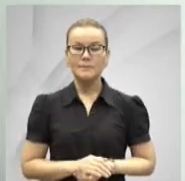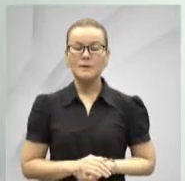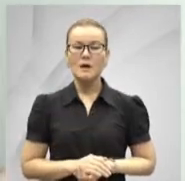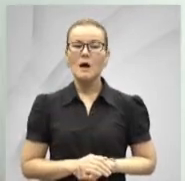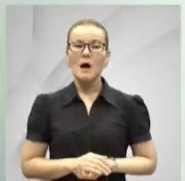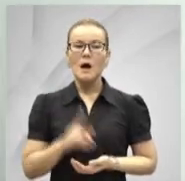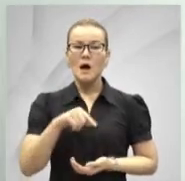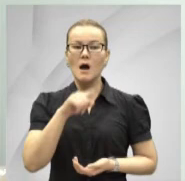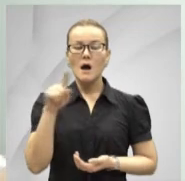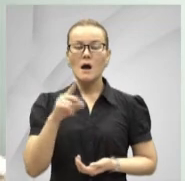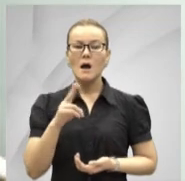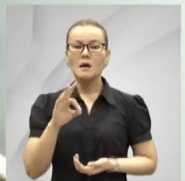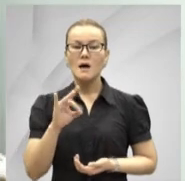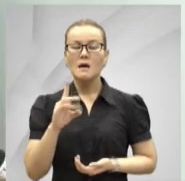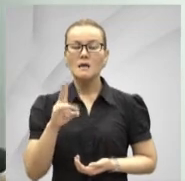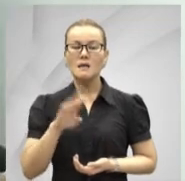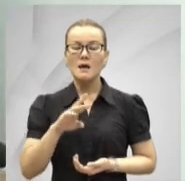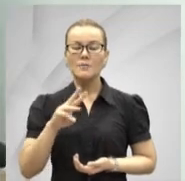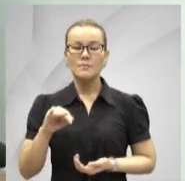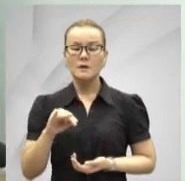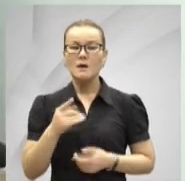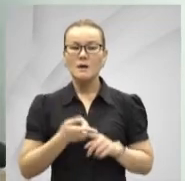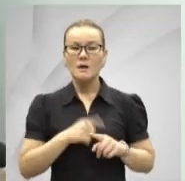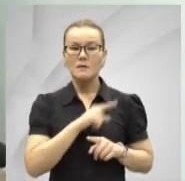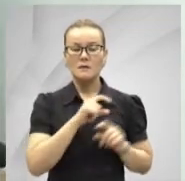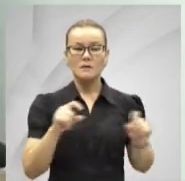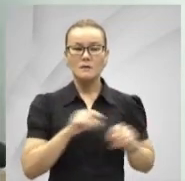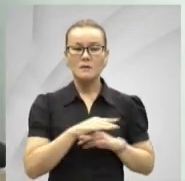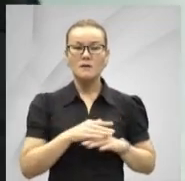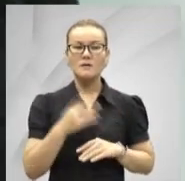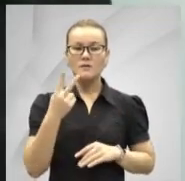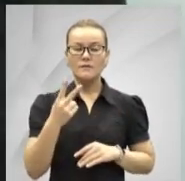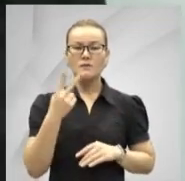Корнями нашего исходного уравнения будут два числа.